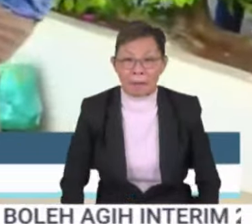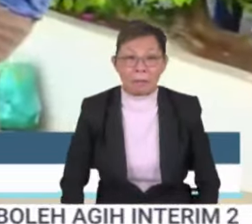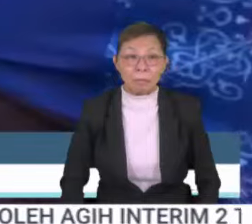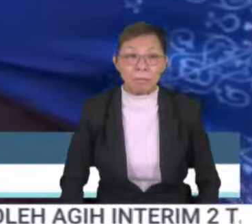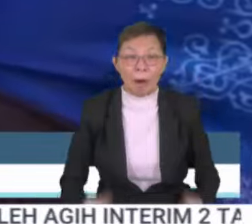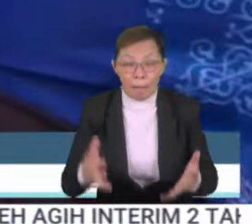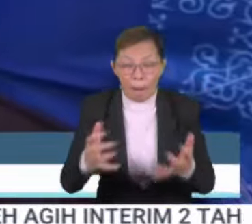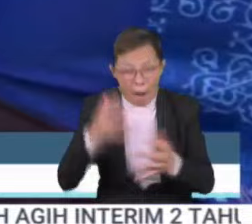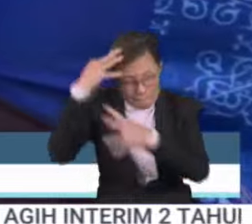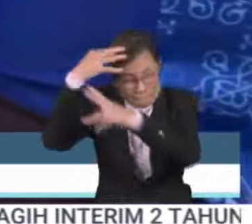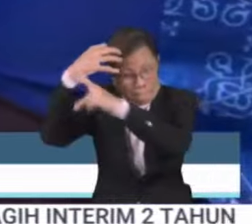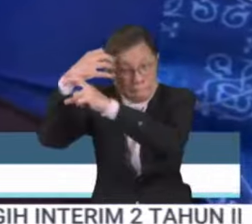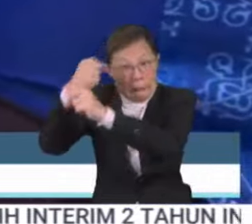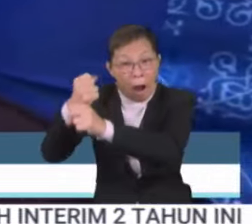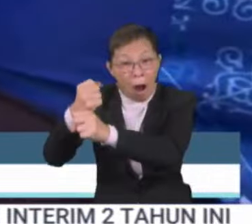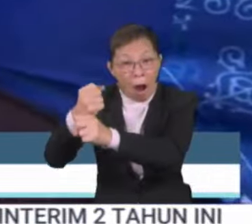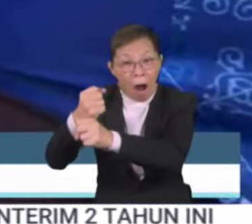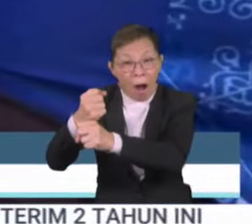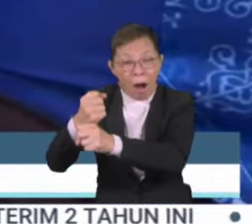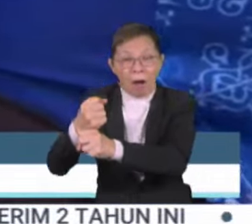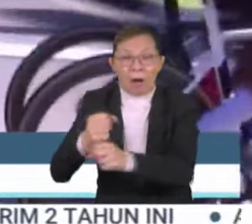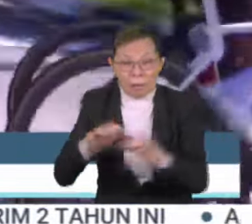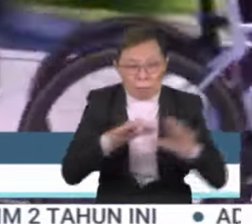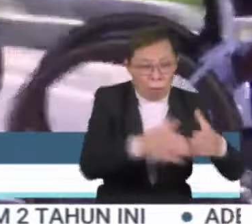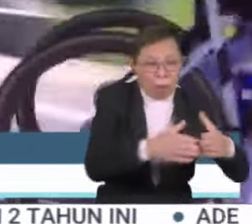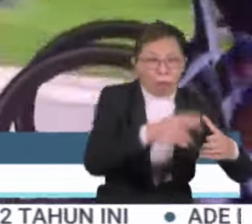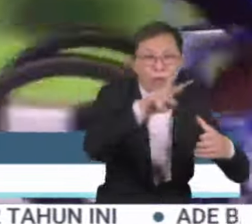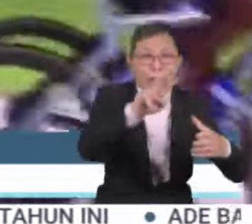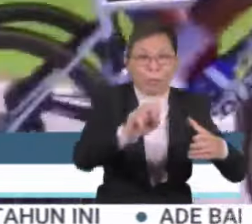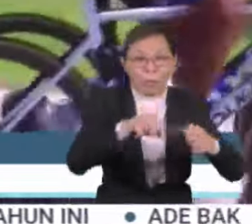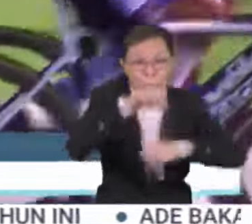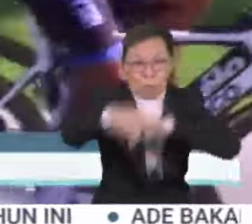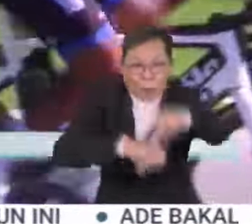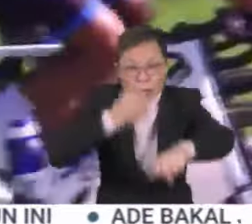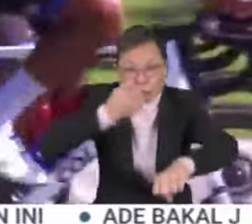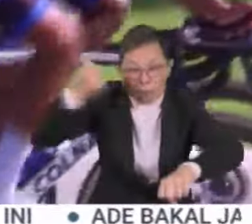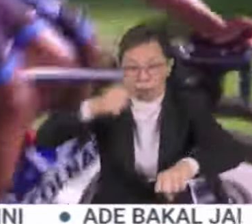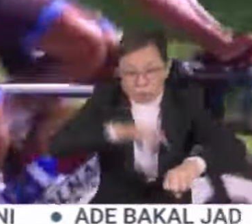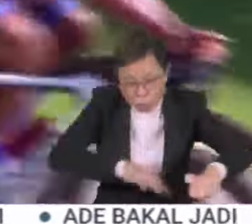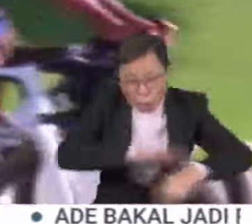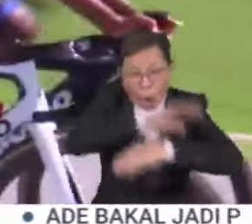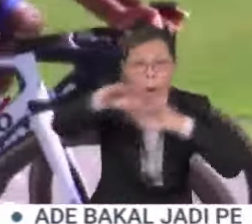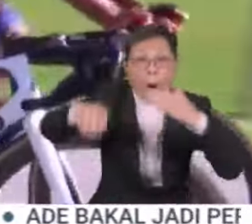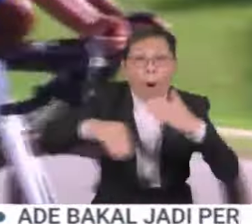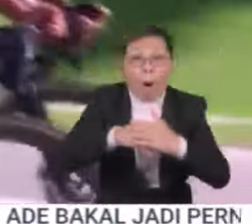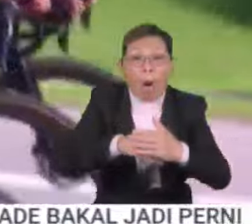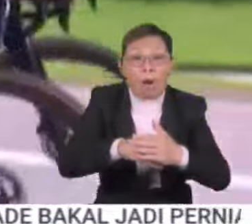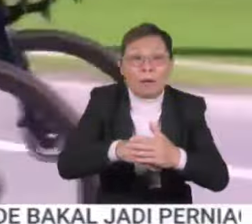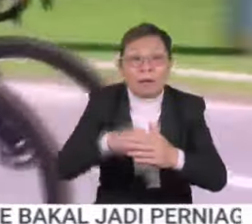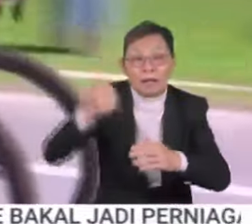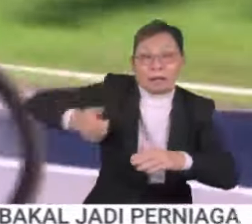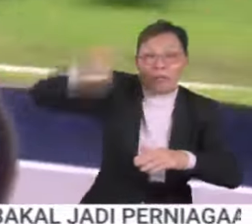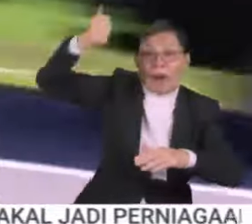juga berazam kepada berada dalam kelompok 20 pelumba terbaik keseluruhan dan kedudukan liga